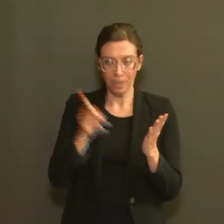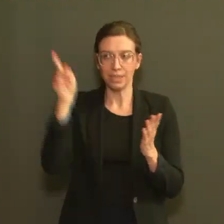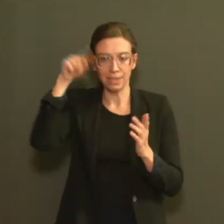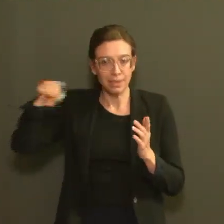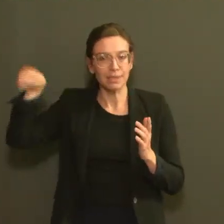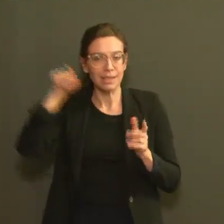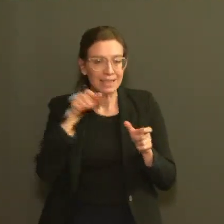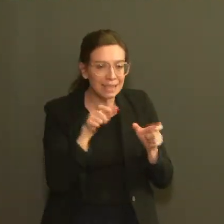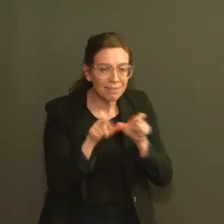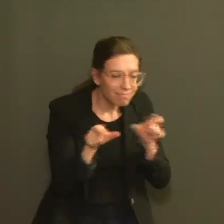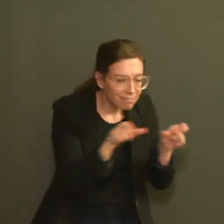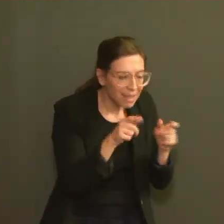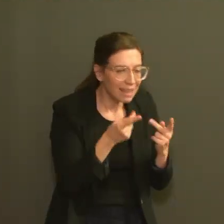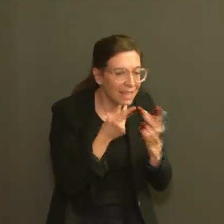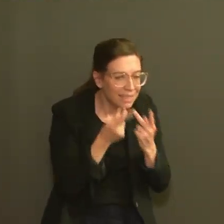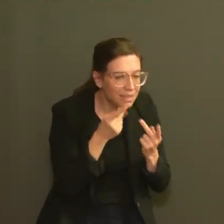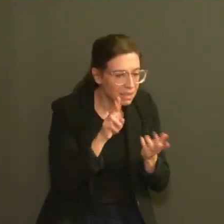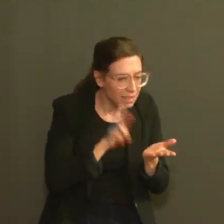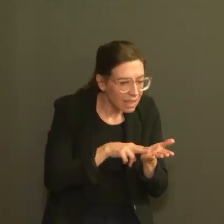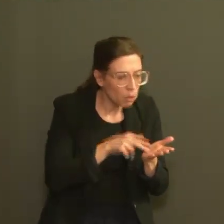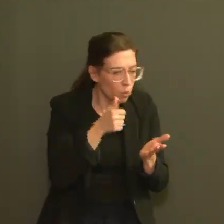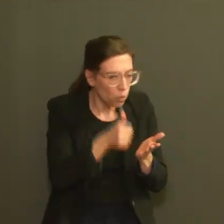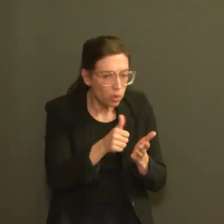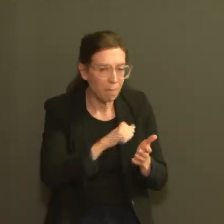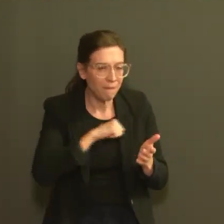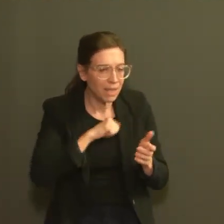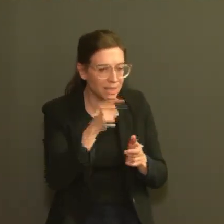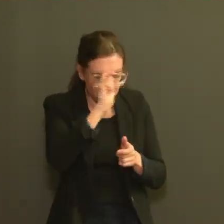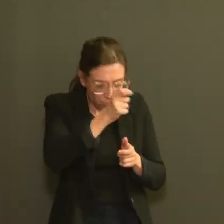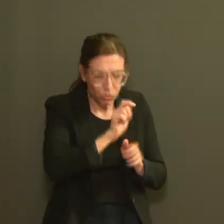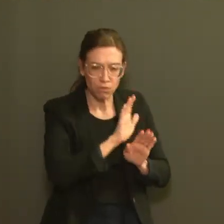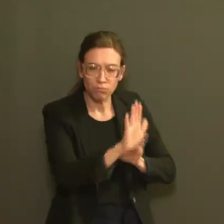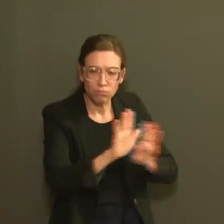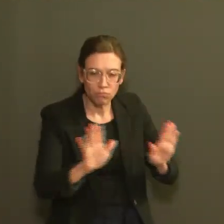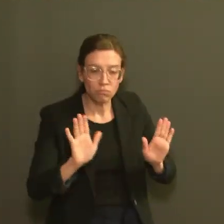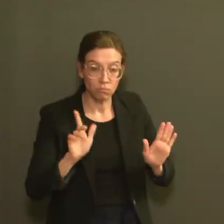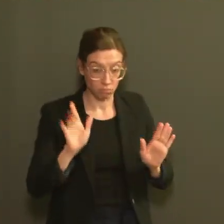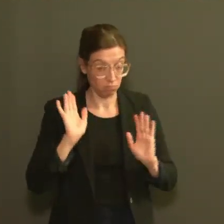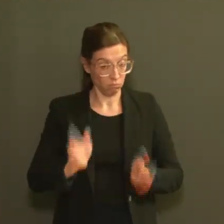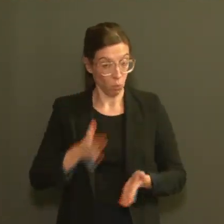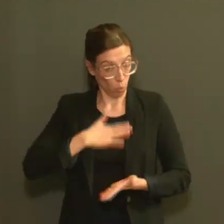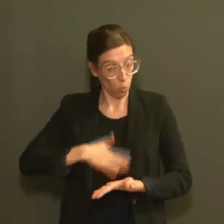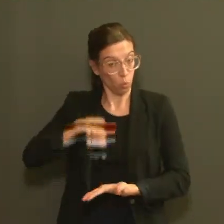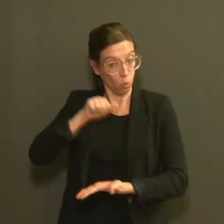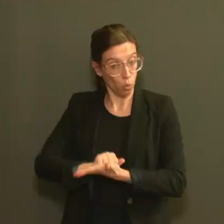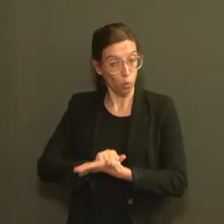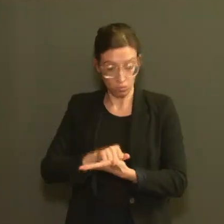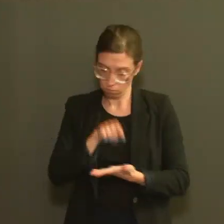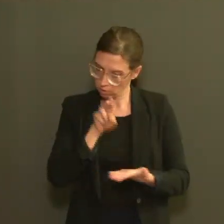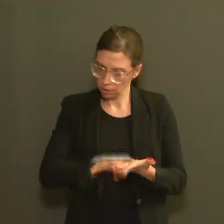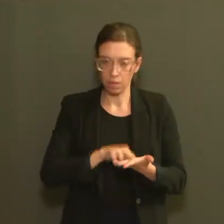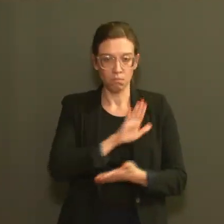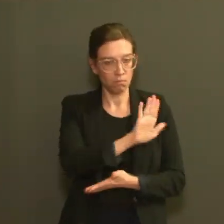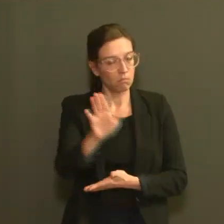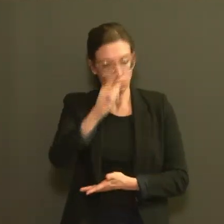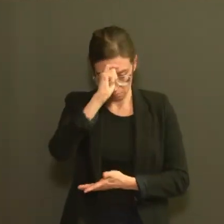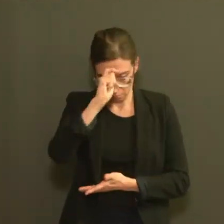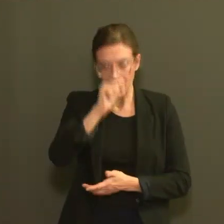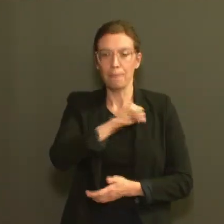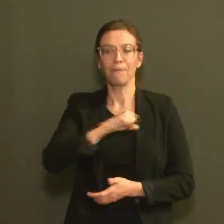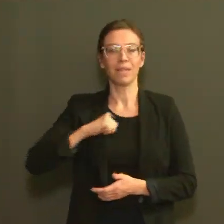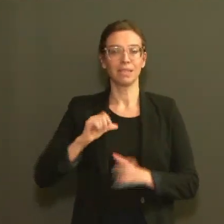en bevestigd door meerdere instanties. Deze tool maakt geen gebruik van geolokalisatie bijvoorbeeld. U wordt dus niet